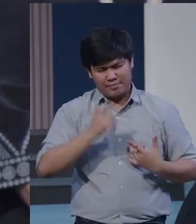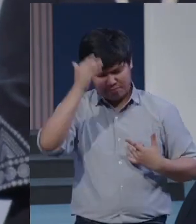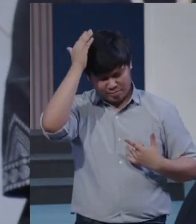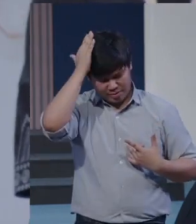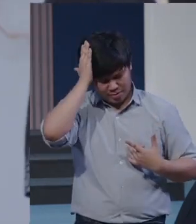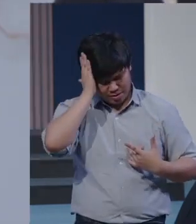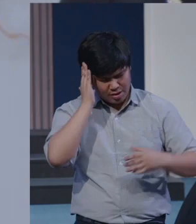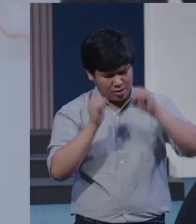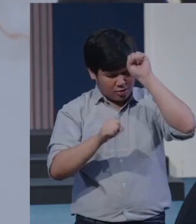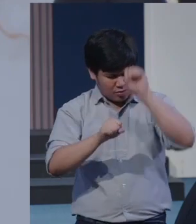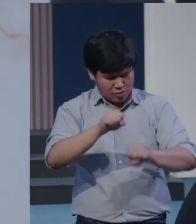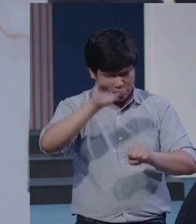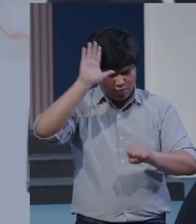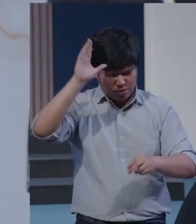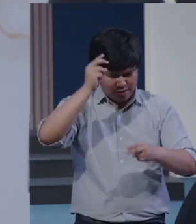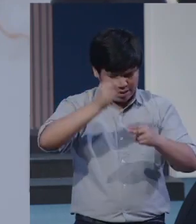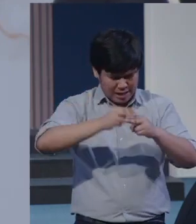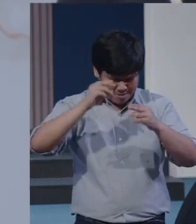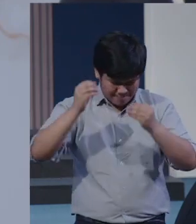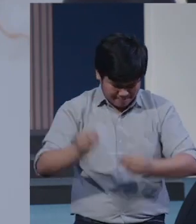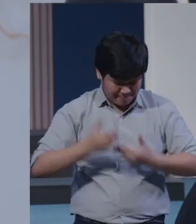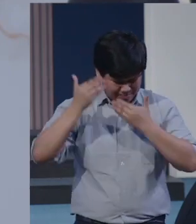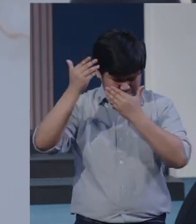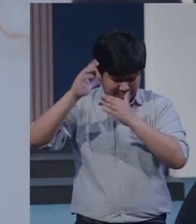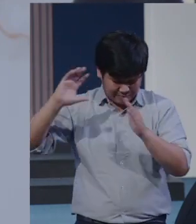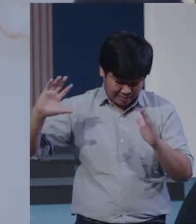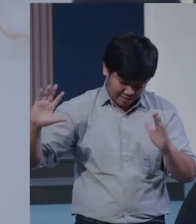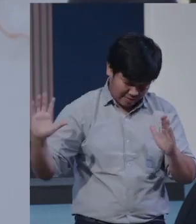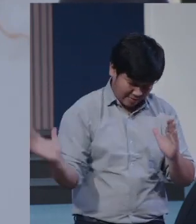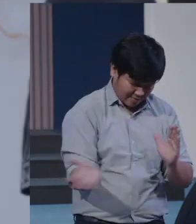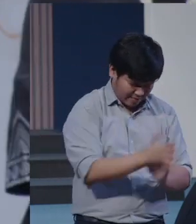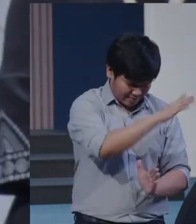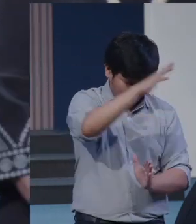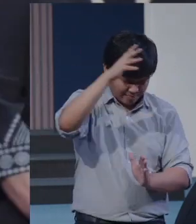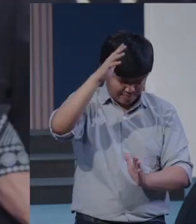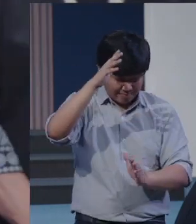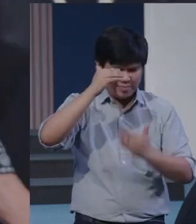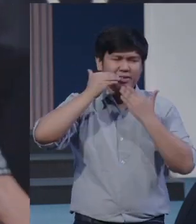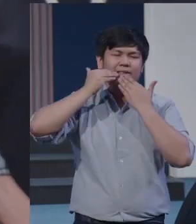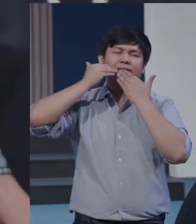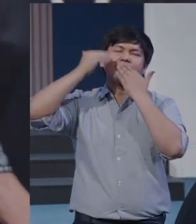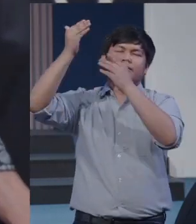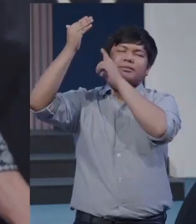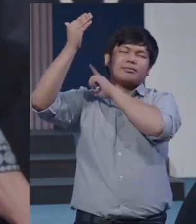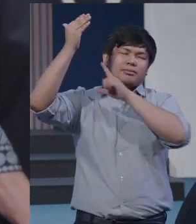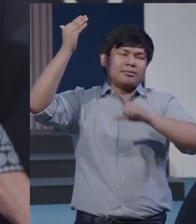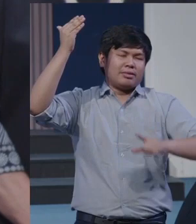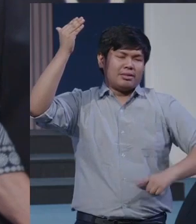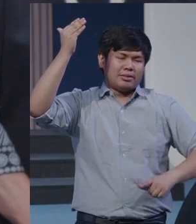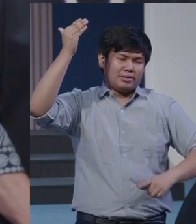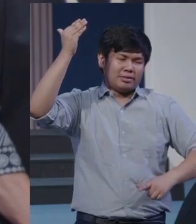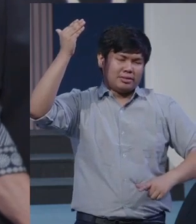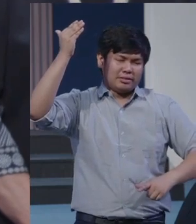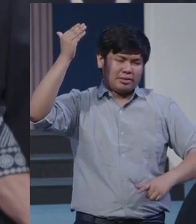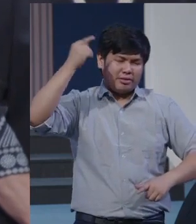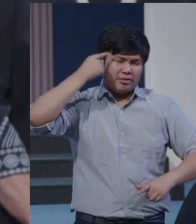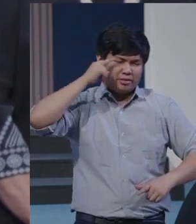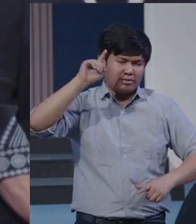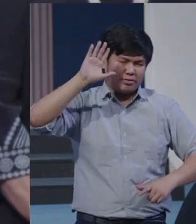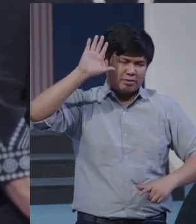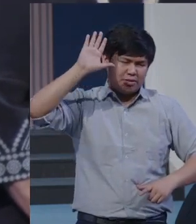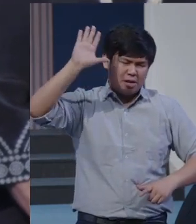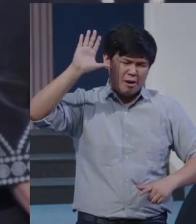pangalan ay malala Maraming Salamat Panginoon sa iyong